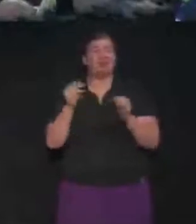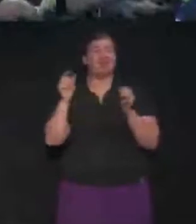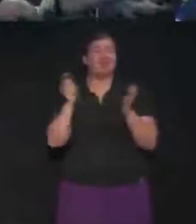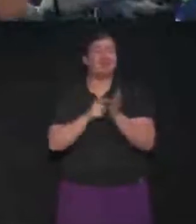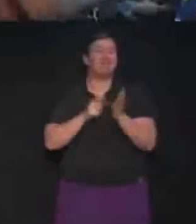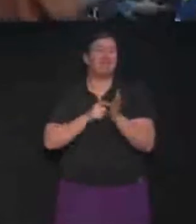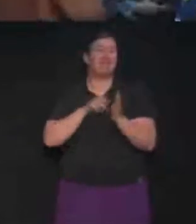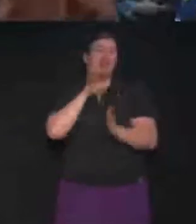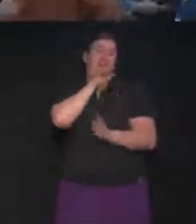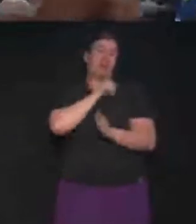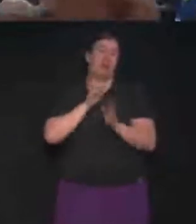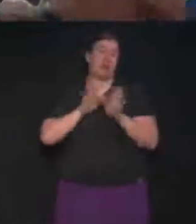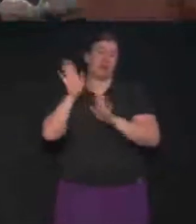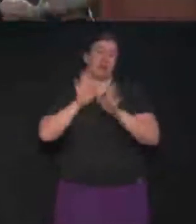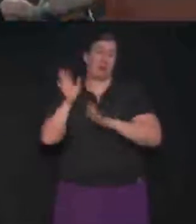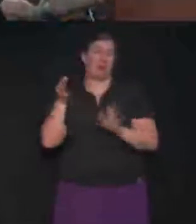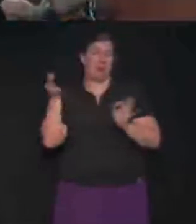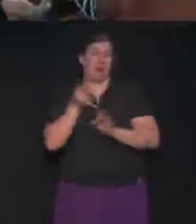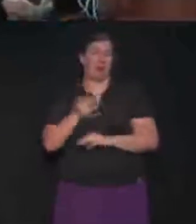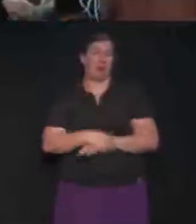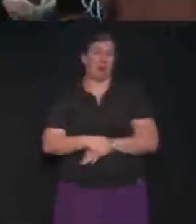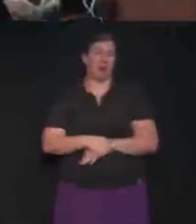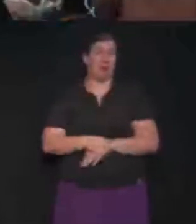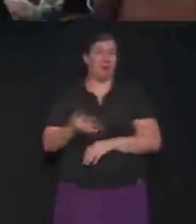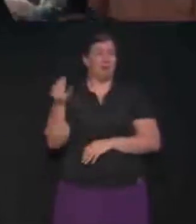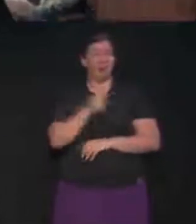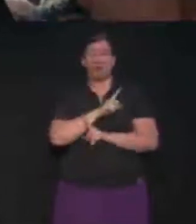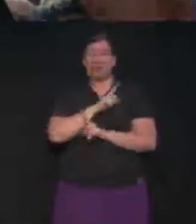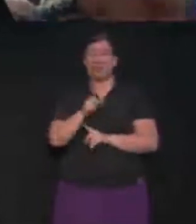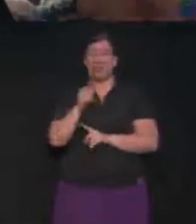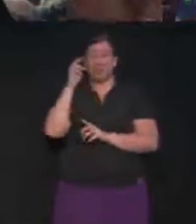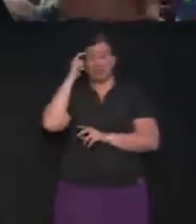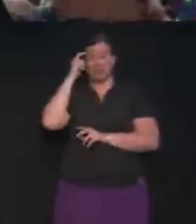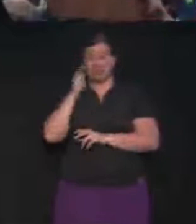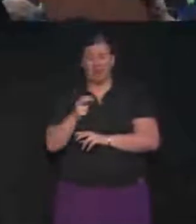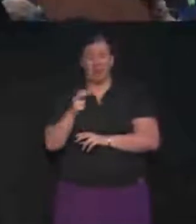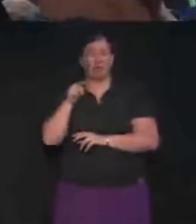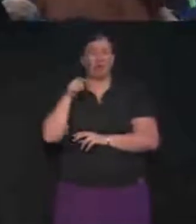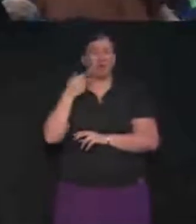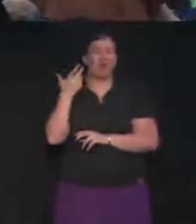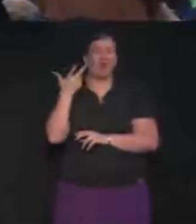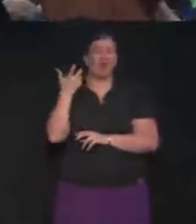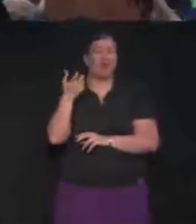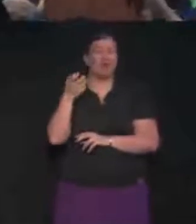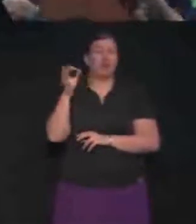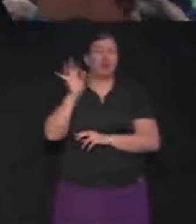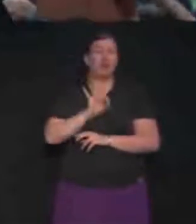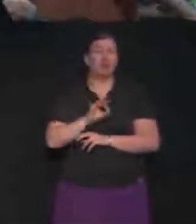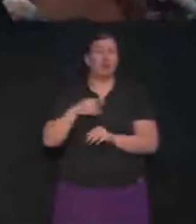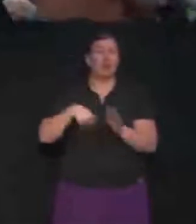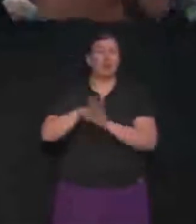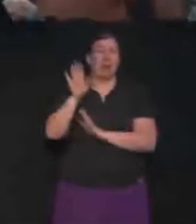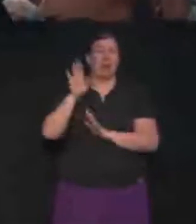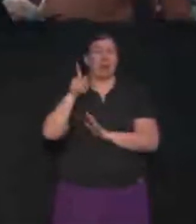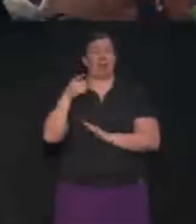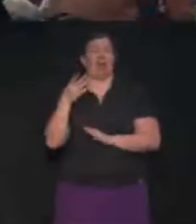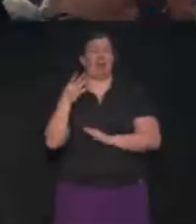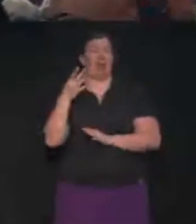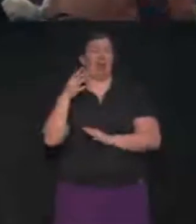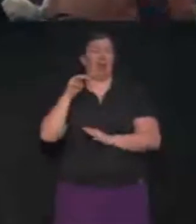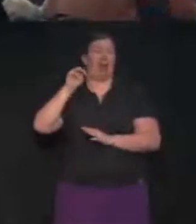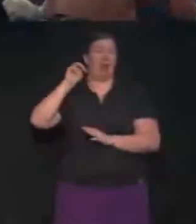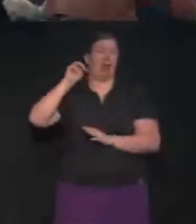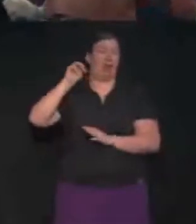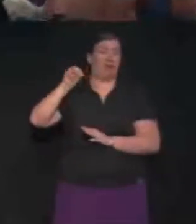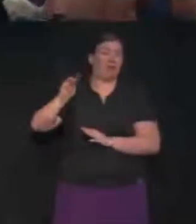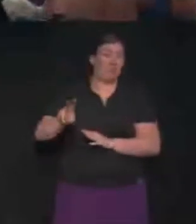Satzung schreiben wir sollten nicht darauf vertrauen dass wir mit 50% Mehrheit eine SMV mit